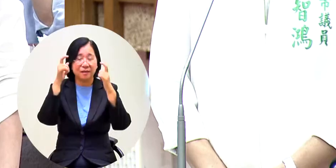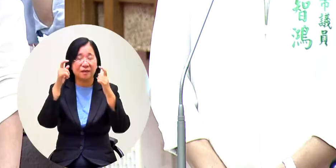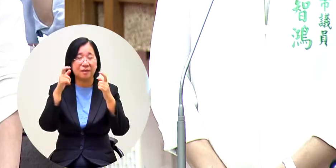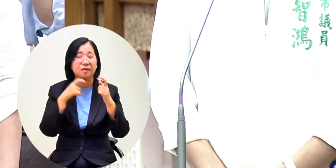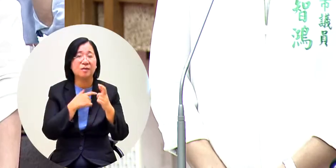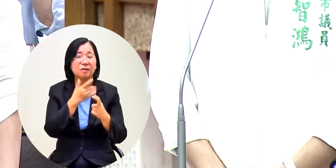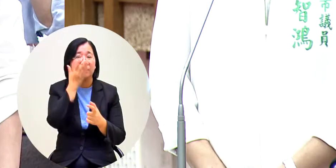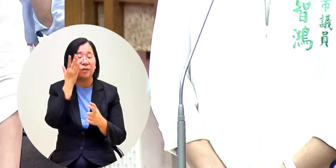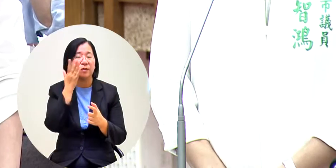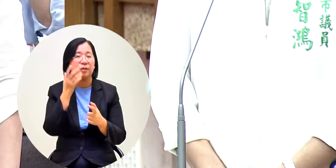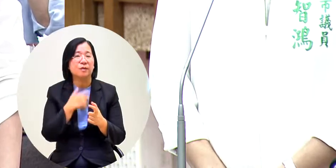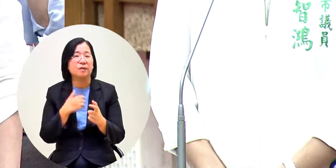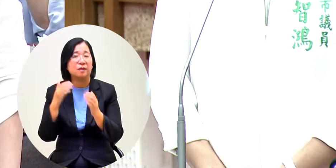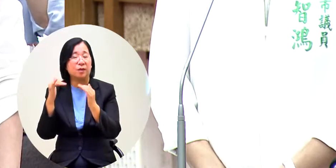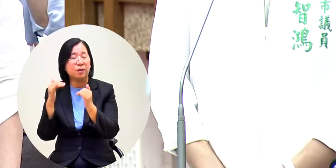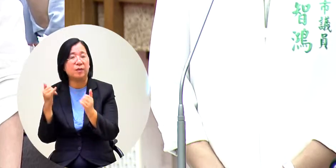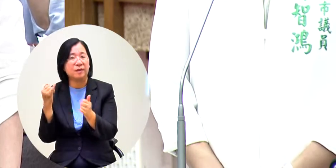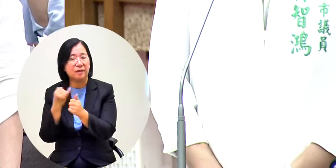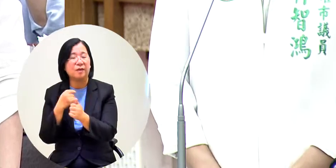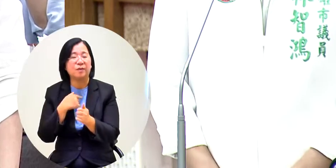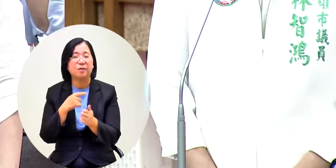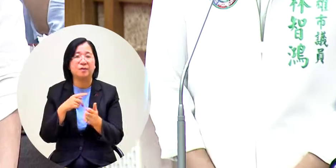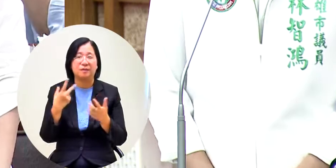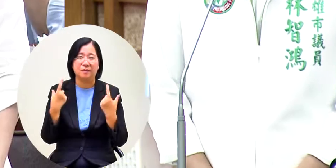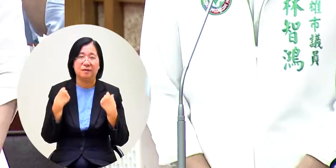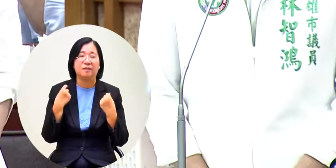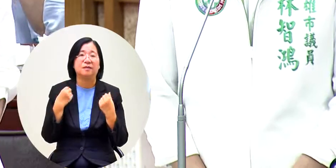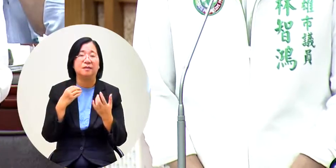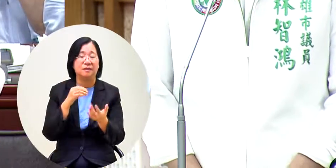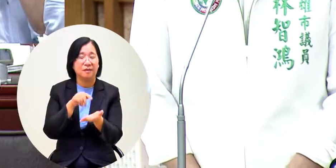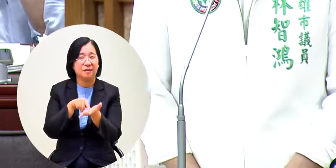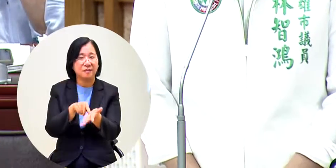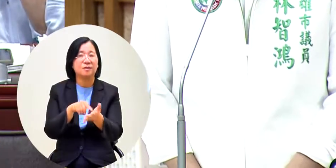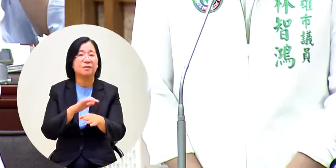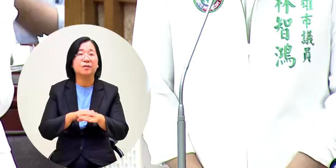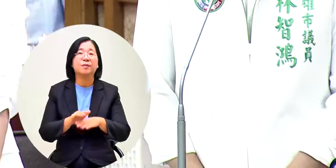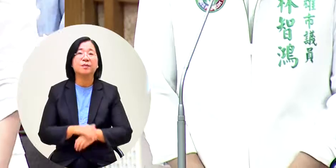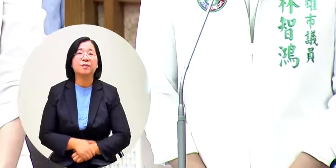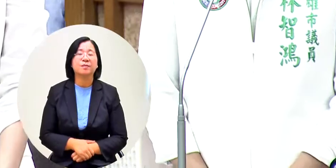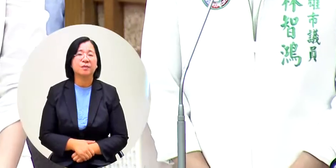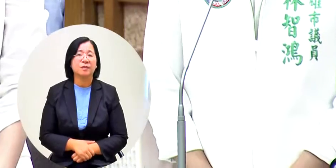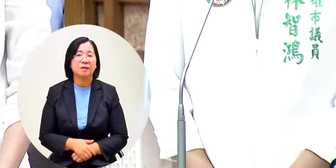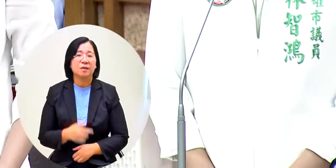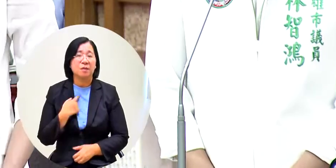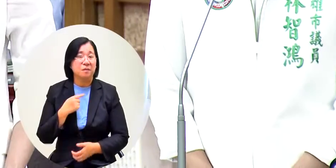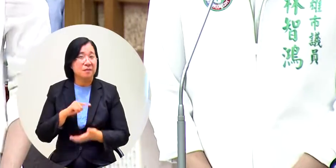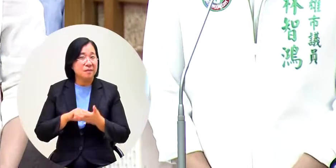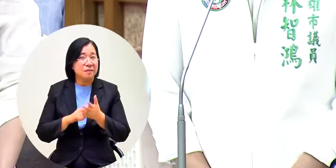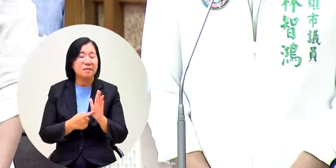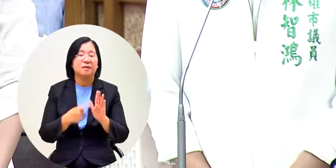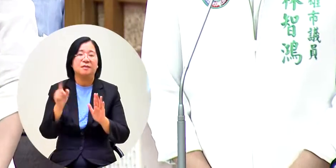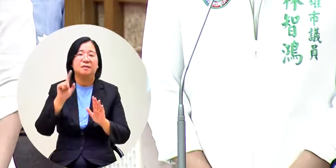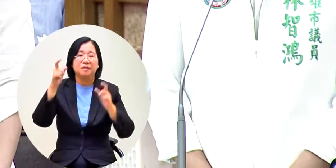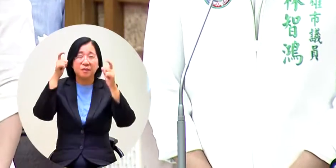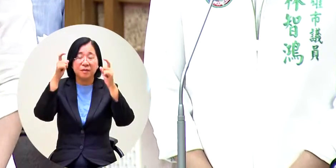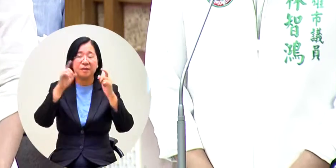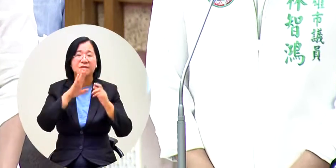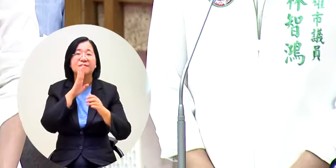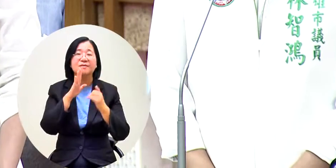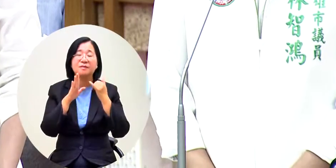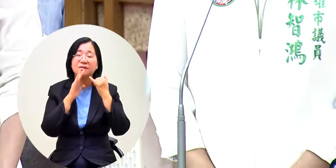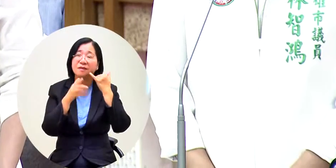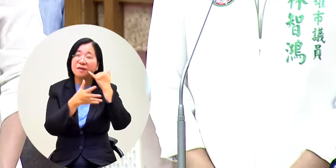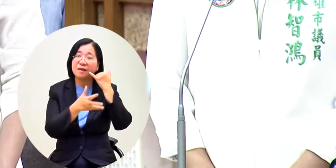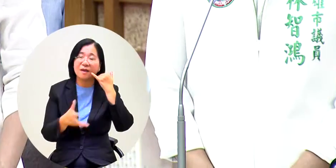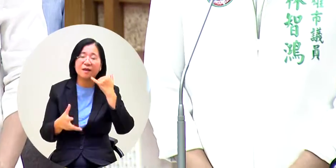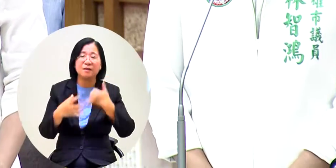分我会一本初衷继续争取。 好，谢谢周局长。我们希望呢，我们展现出高雄是一个海洋城市，包